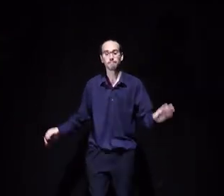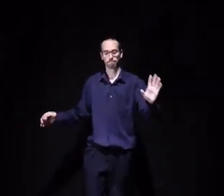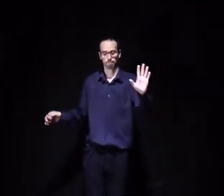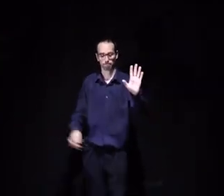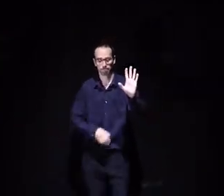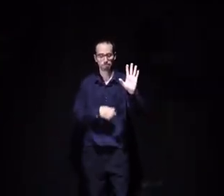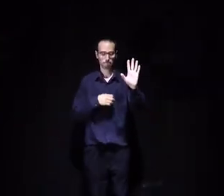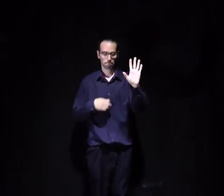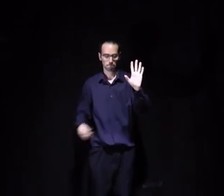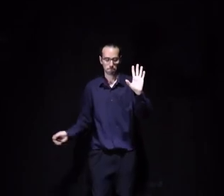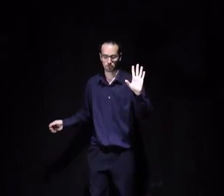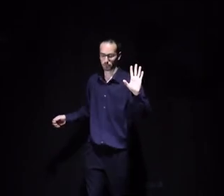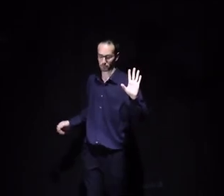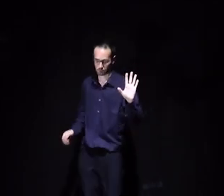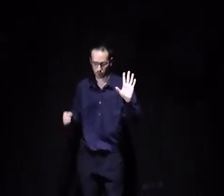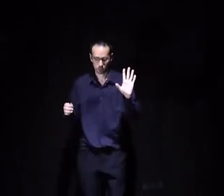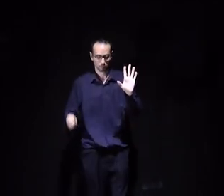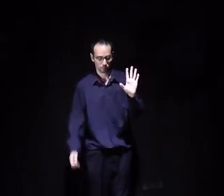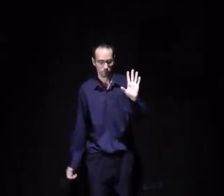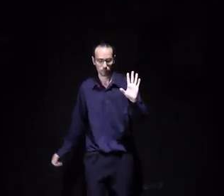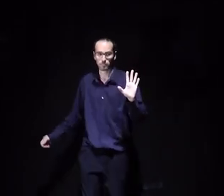plana.